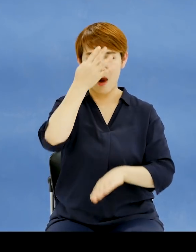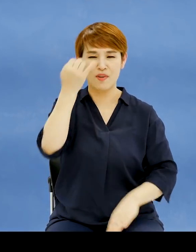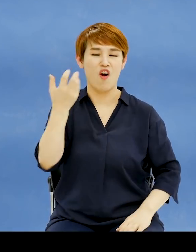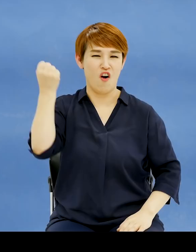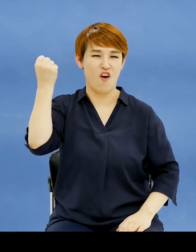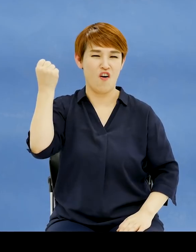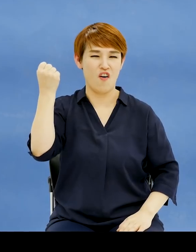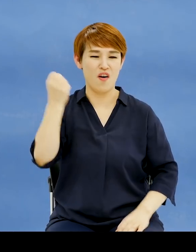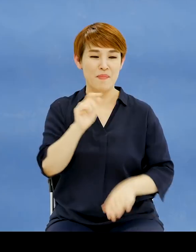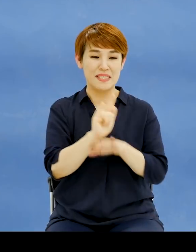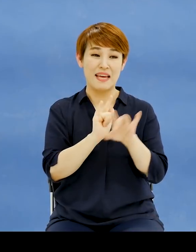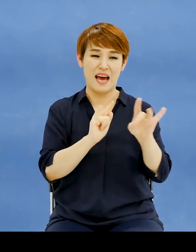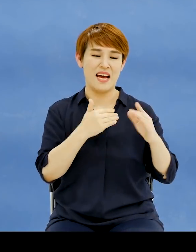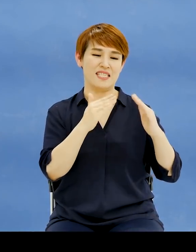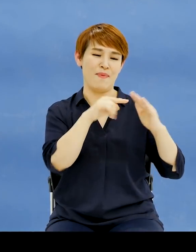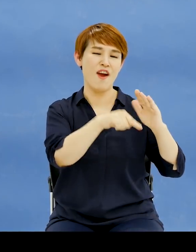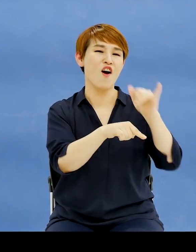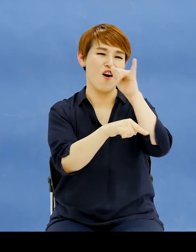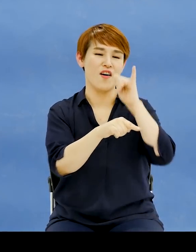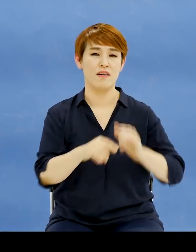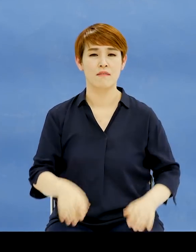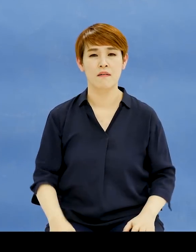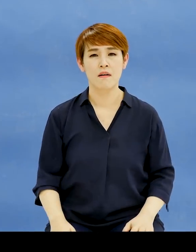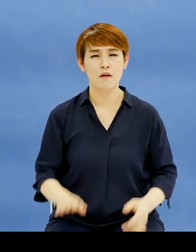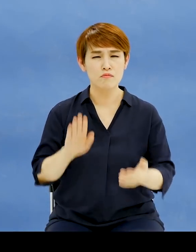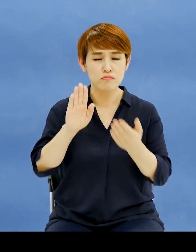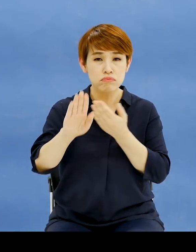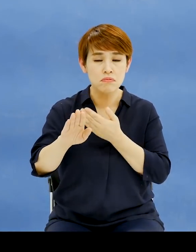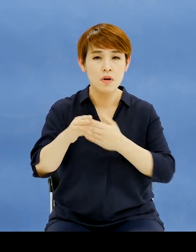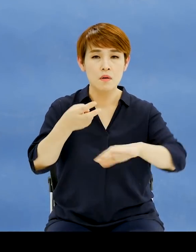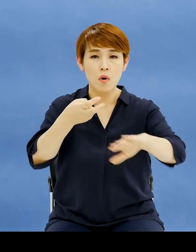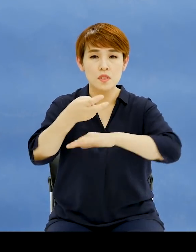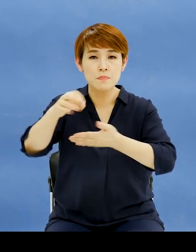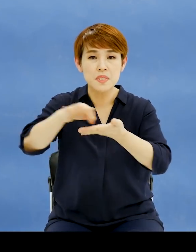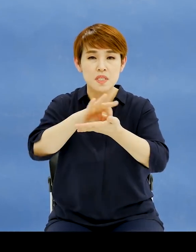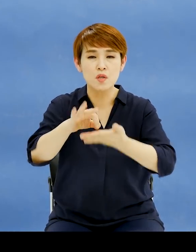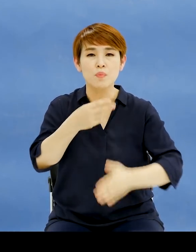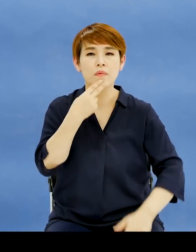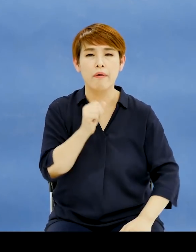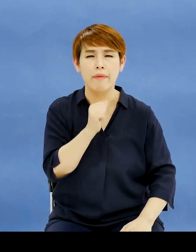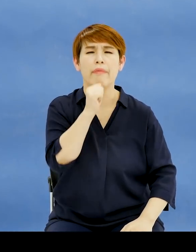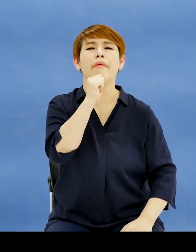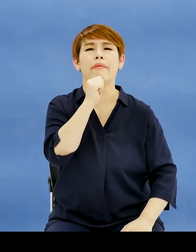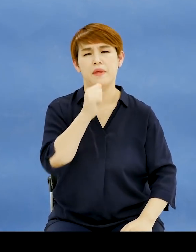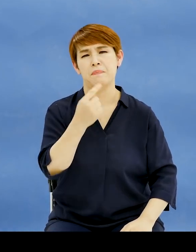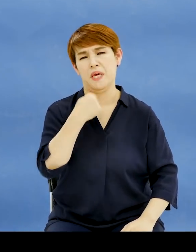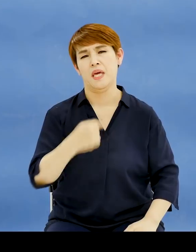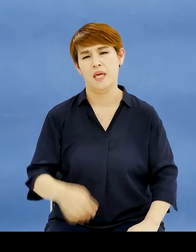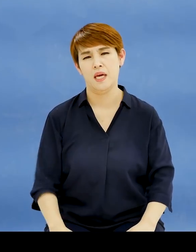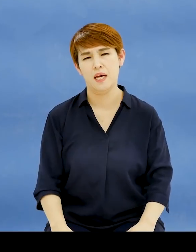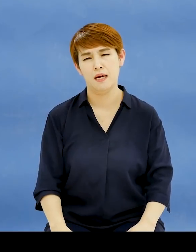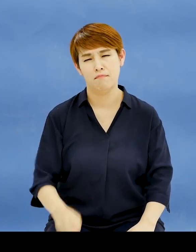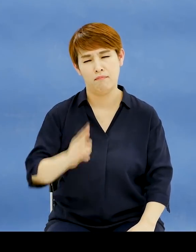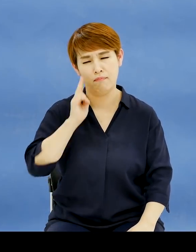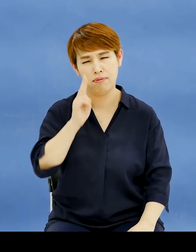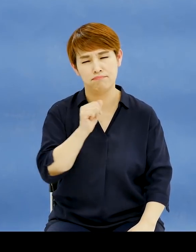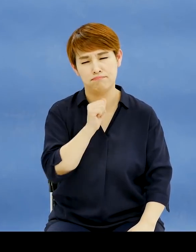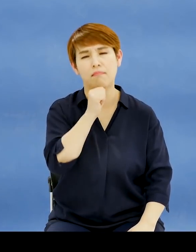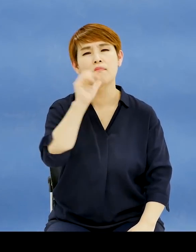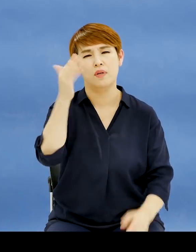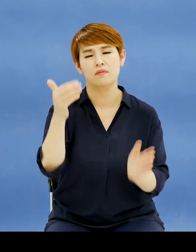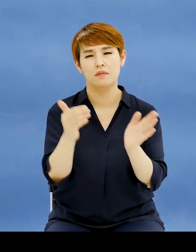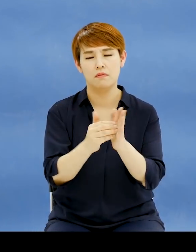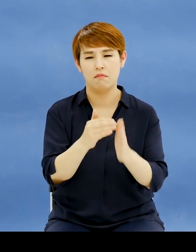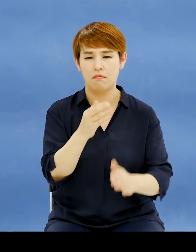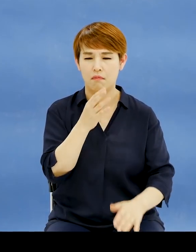집에 있었거든요. 와. 그래서 그렇게 했는데 나중엔 차비가 없을 때까지 가봤어요. 그래서 사람이